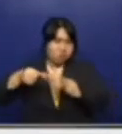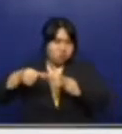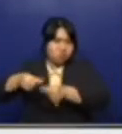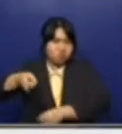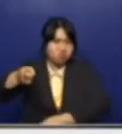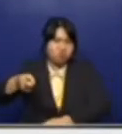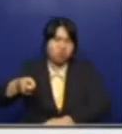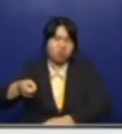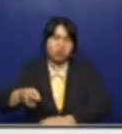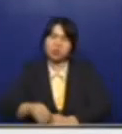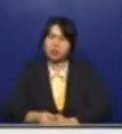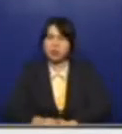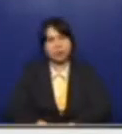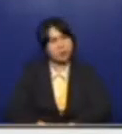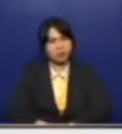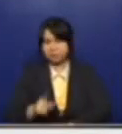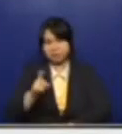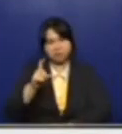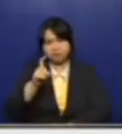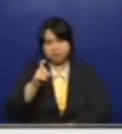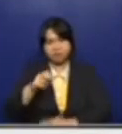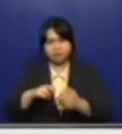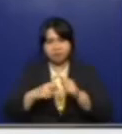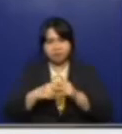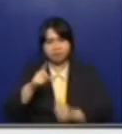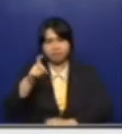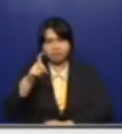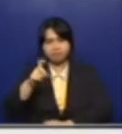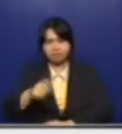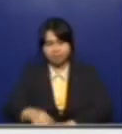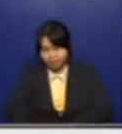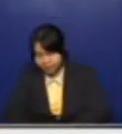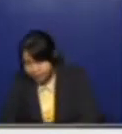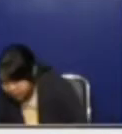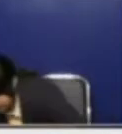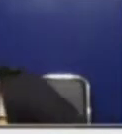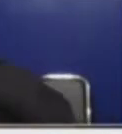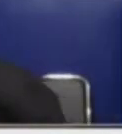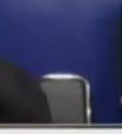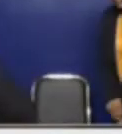โอ้หนักหนาสาหัสครับท่านประธานทำไมครับ